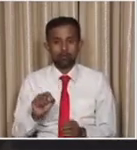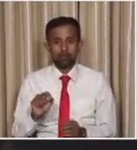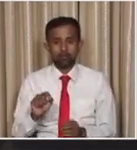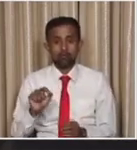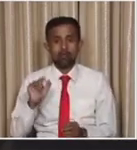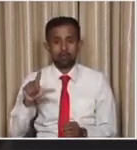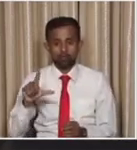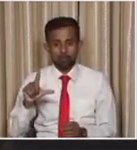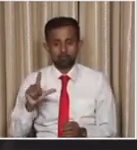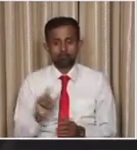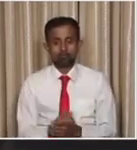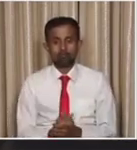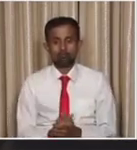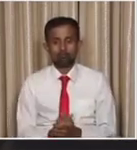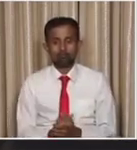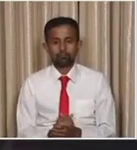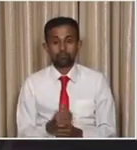191.7ක්